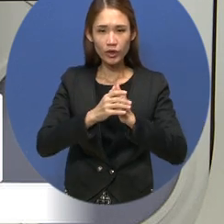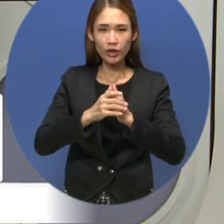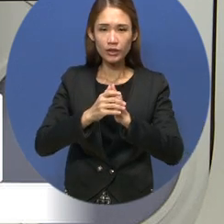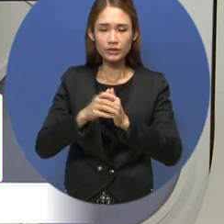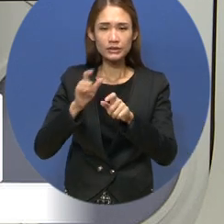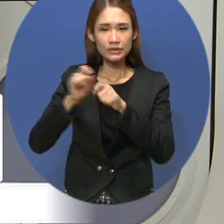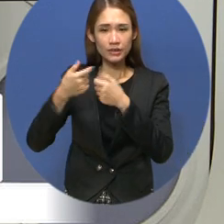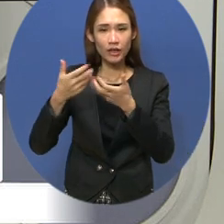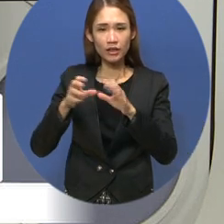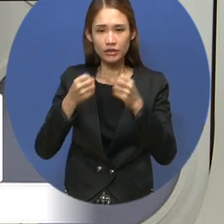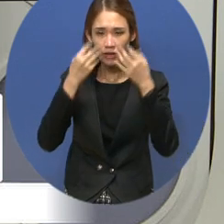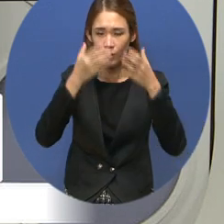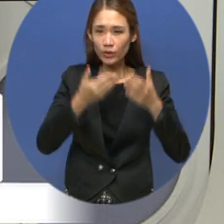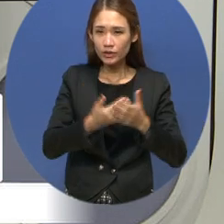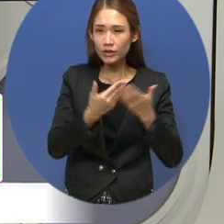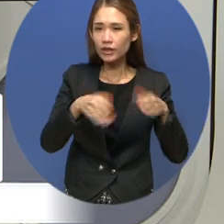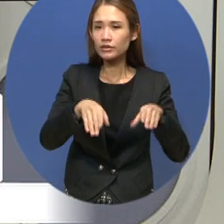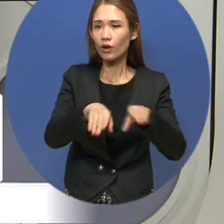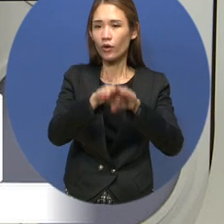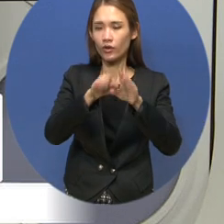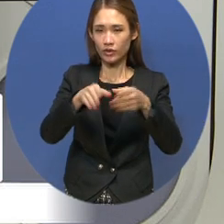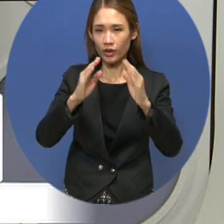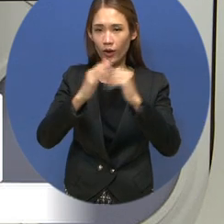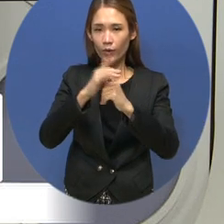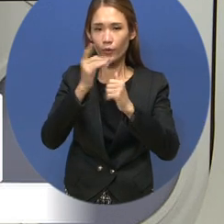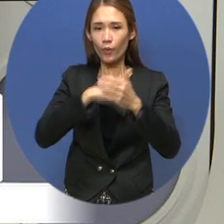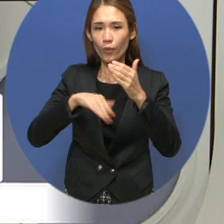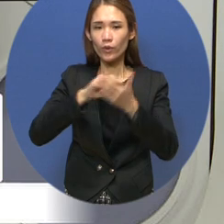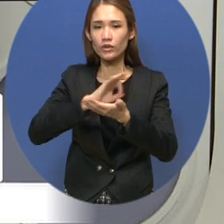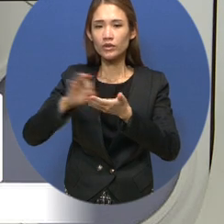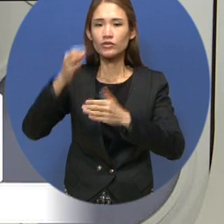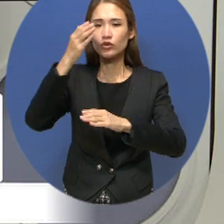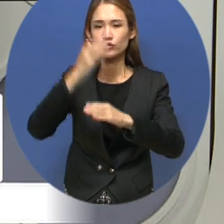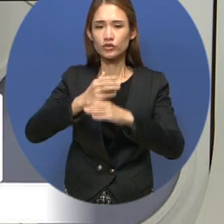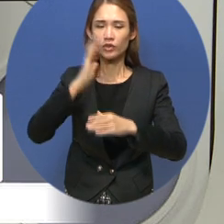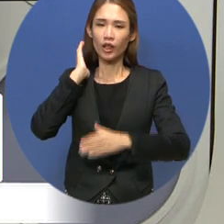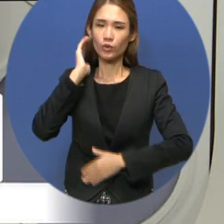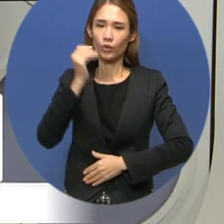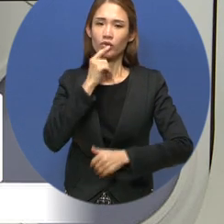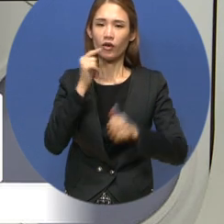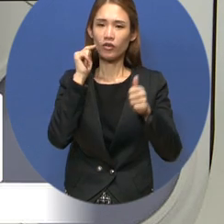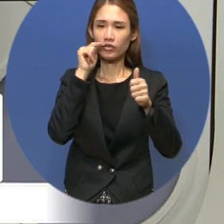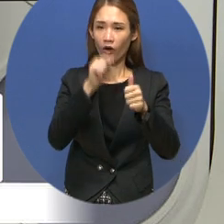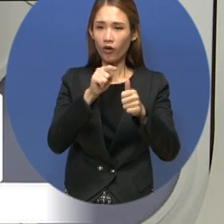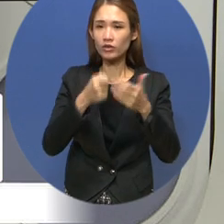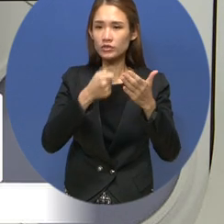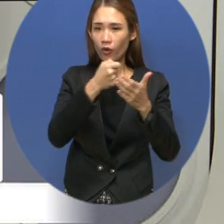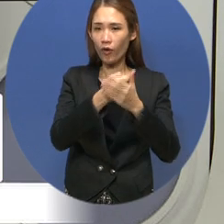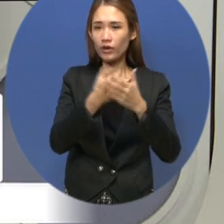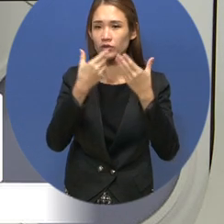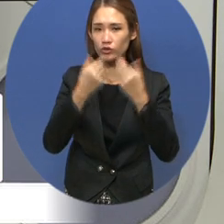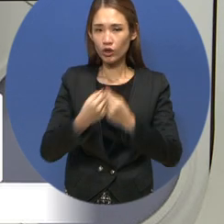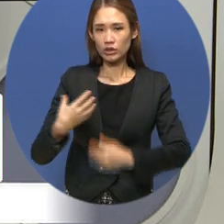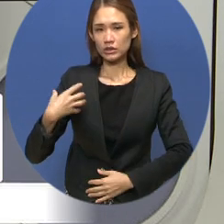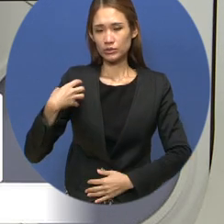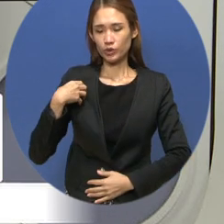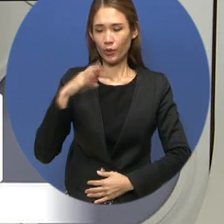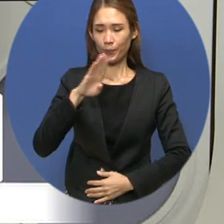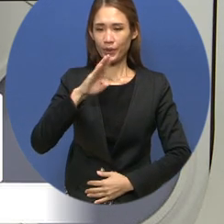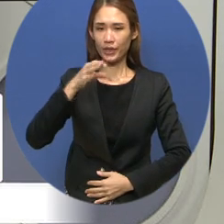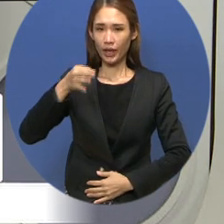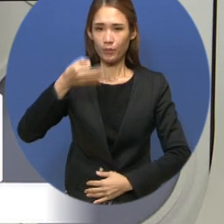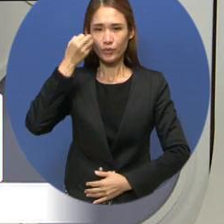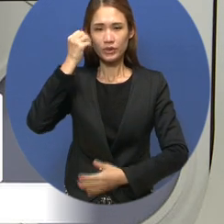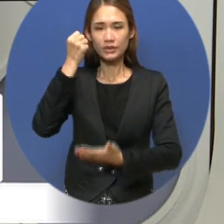청사와 문화시설 등의 공공 이용시설 종 대통령령으로 정하는 시설의 경우 의무적으로 bf 인증을